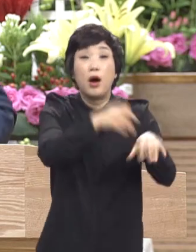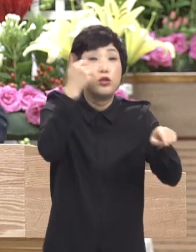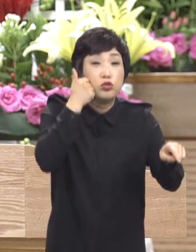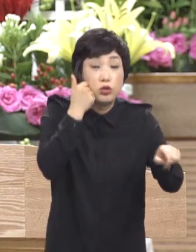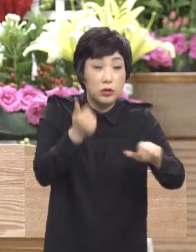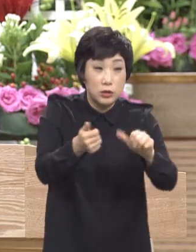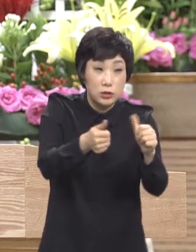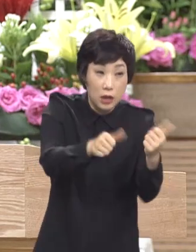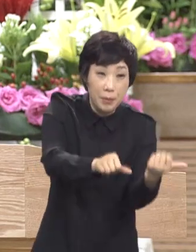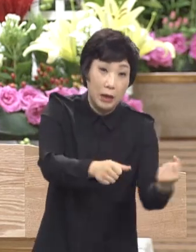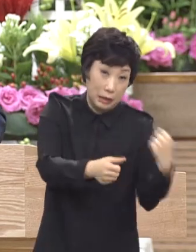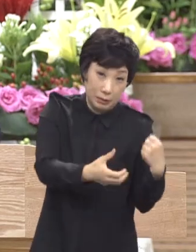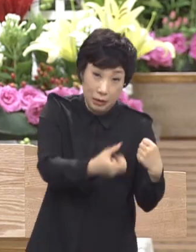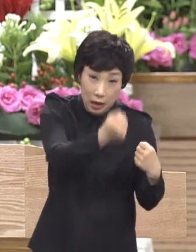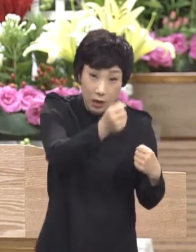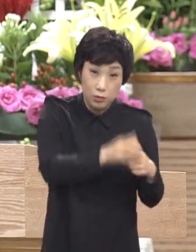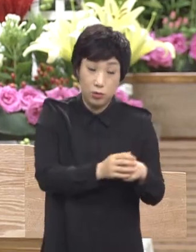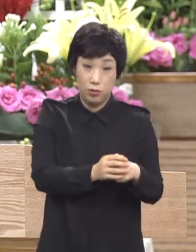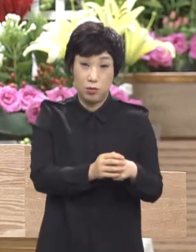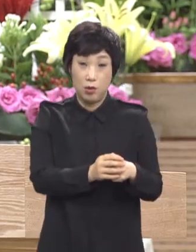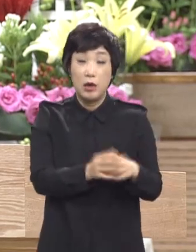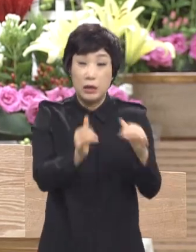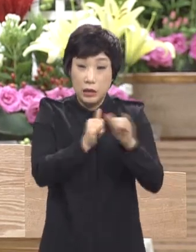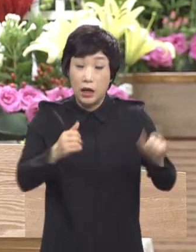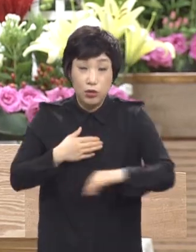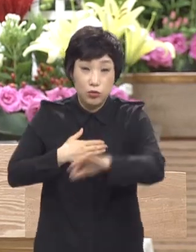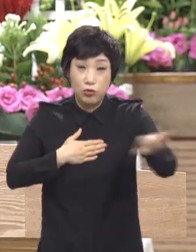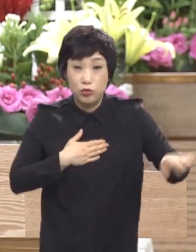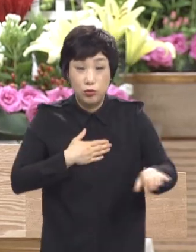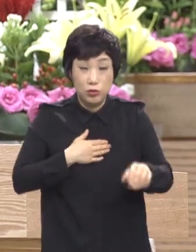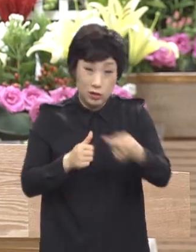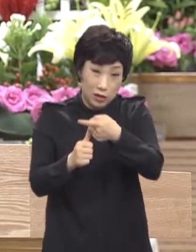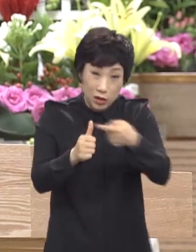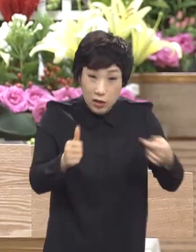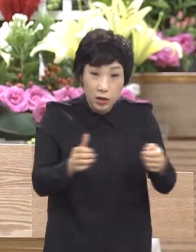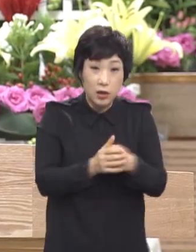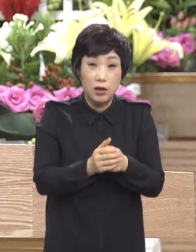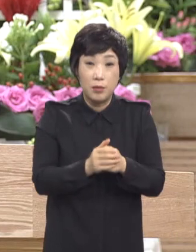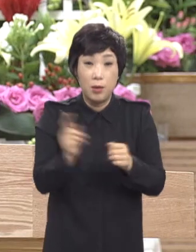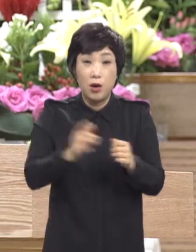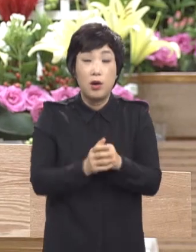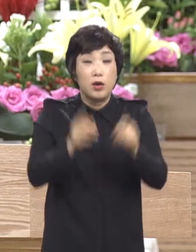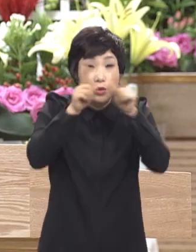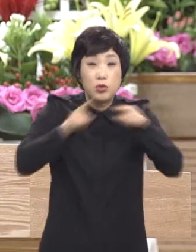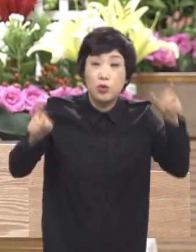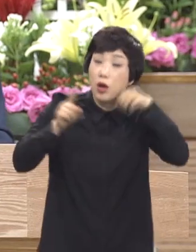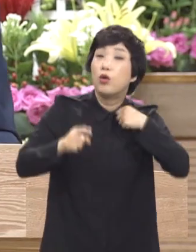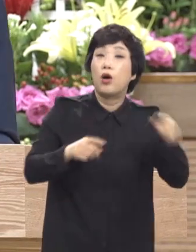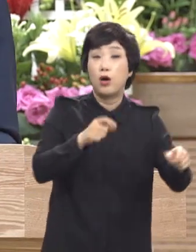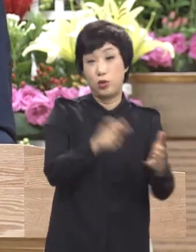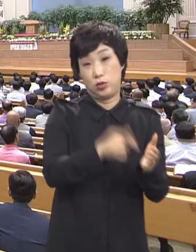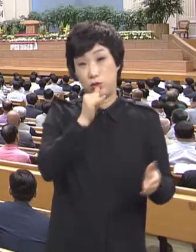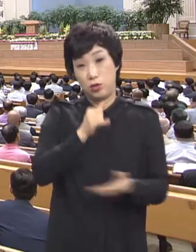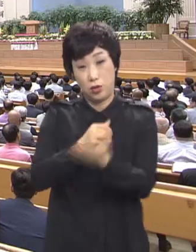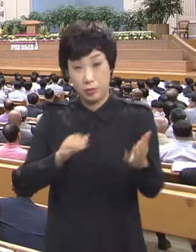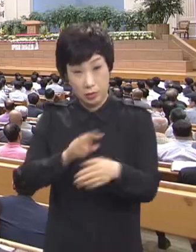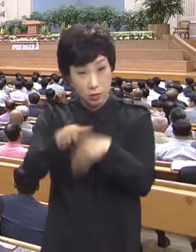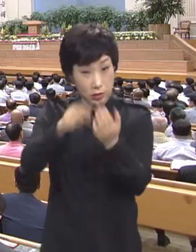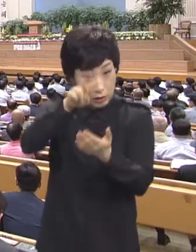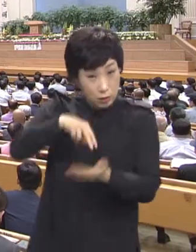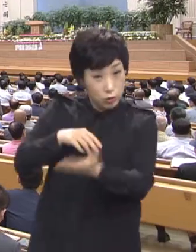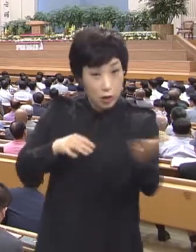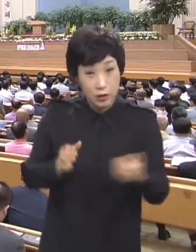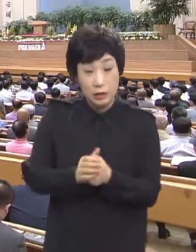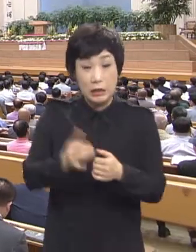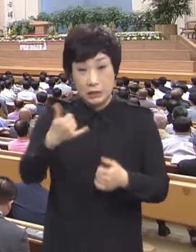사망의 세력을 가지고 인간을 죽여서 지옥 보낸다고 했어요. 읽어봐. 자녀들은 혈육에 함께